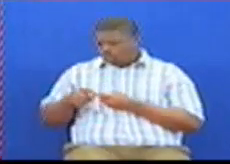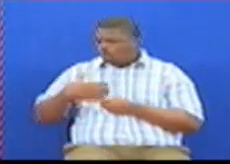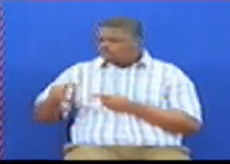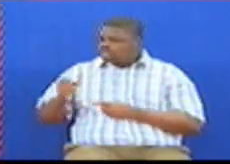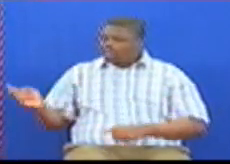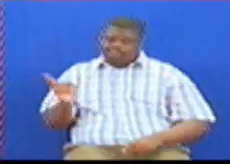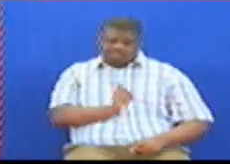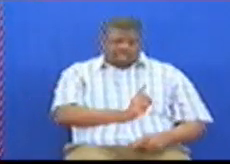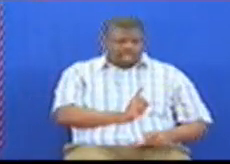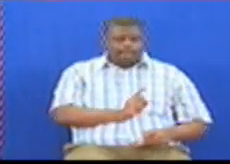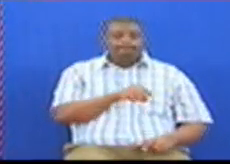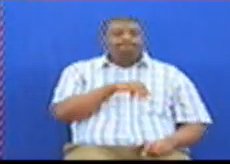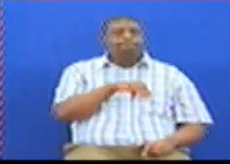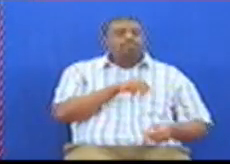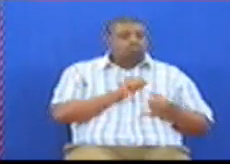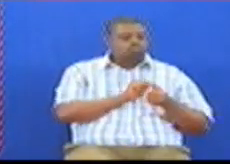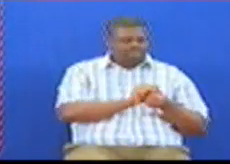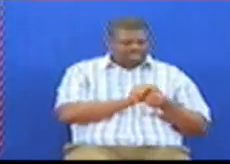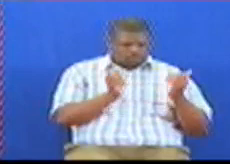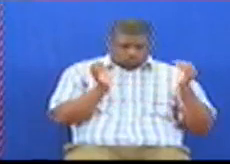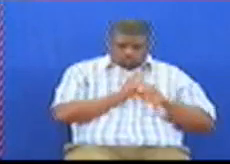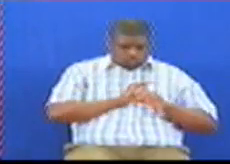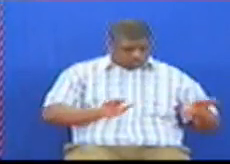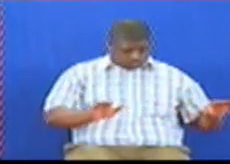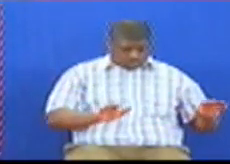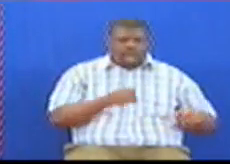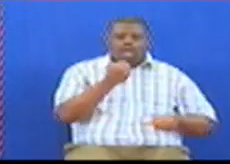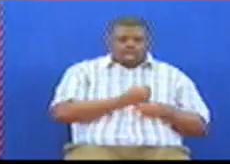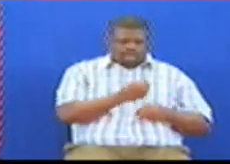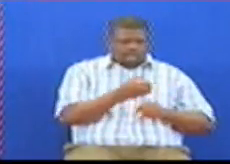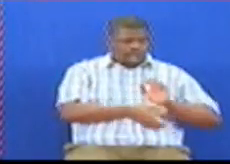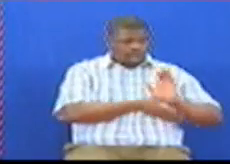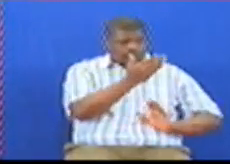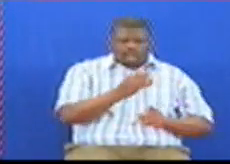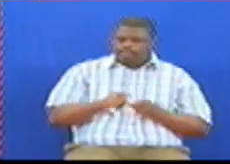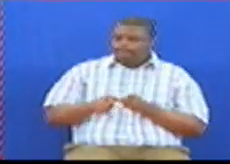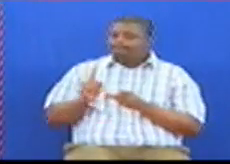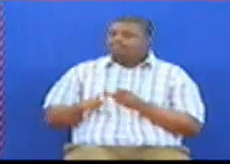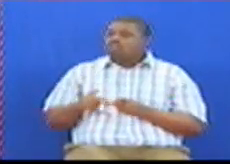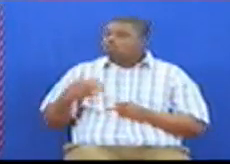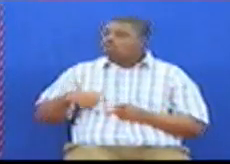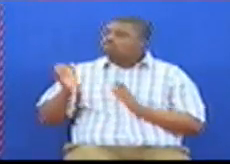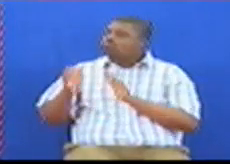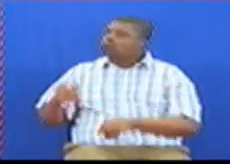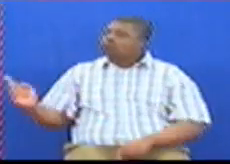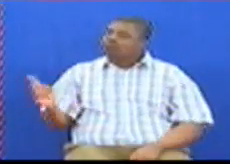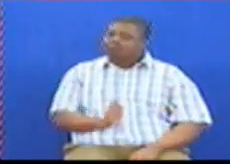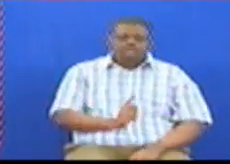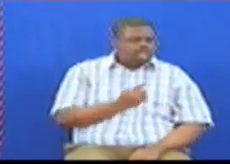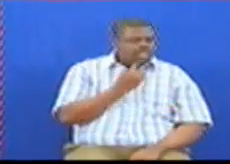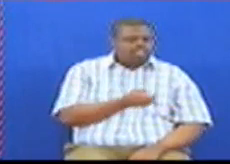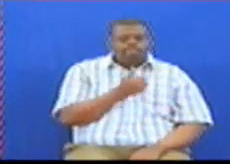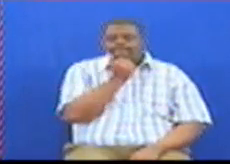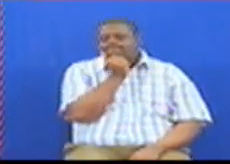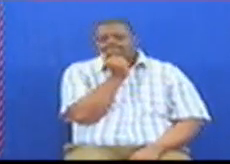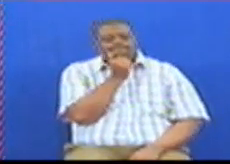Mikumi kimeshakamilika, kinafanya kazi, na sasa hivi waziri mkuu alipokuja alituambia tujenge wodi ya wazazi. Tumeshajenga wodi, iko kwenye rinta, tunamalizia